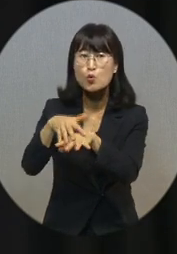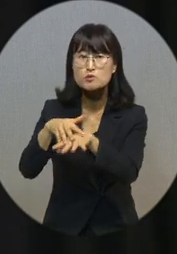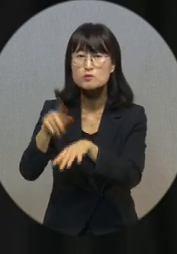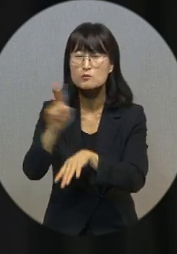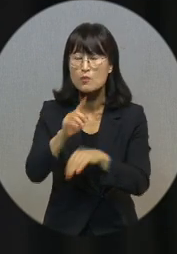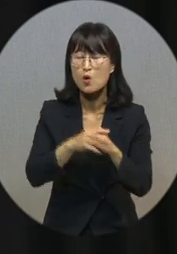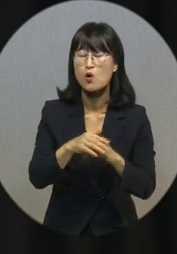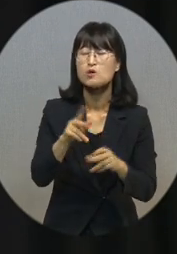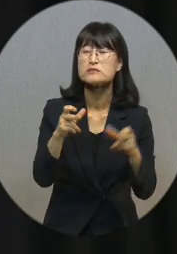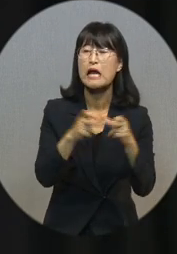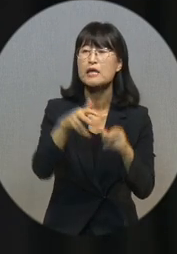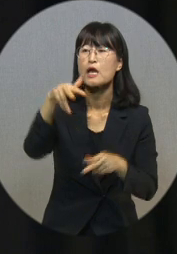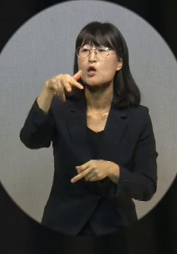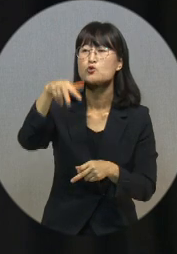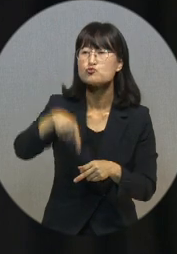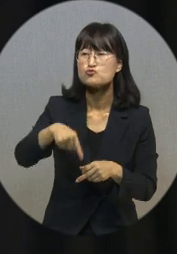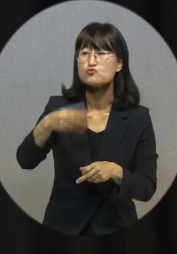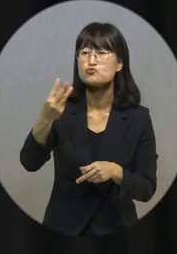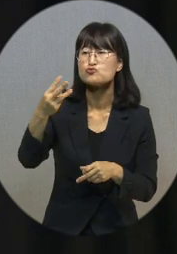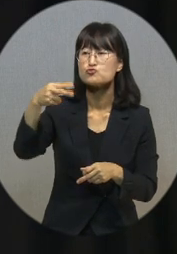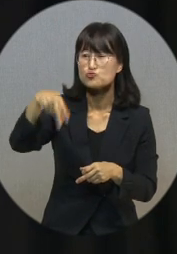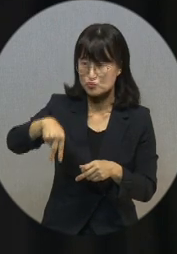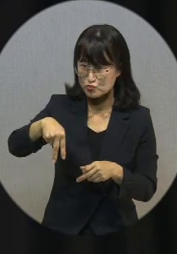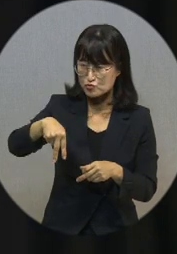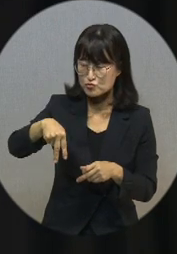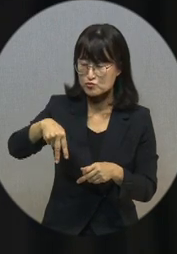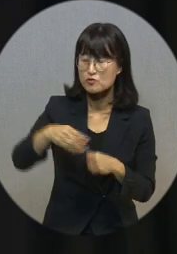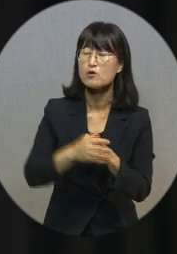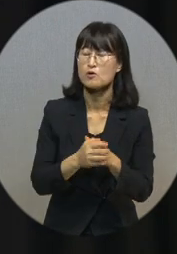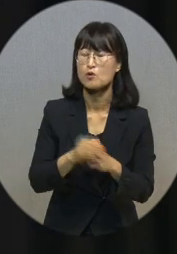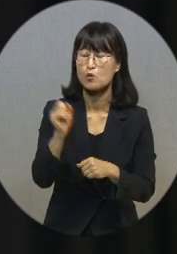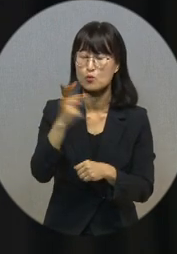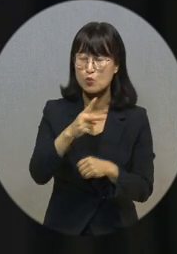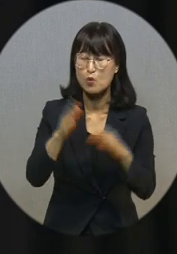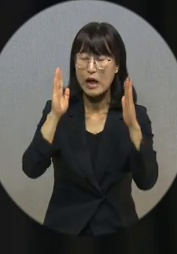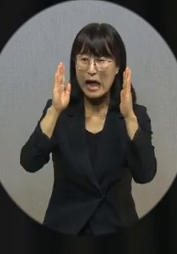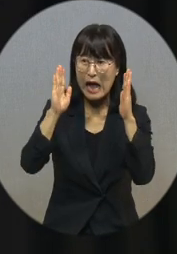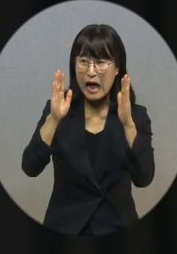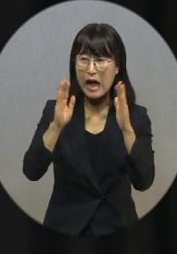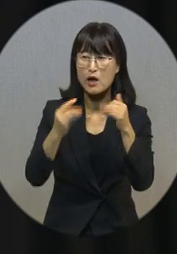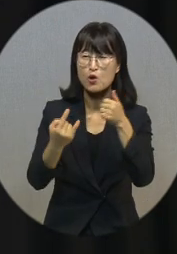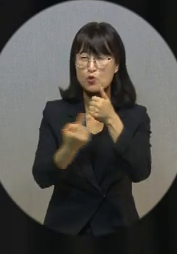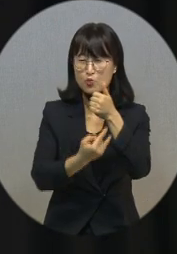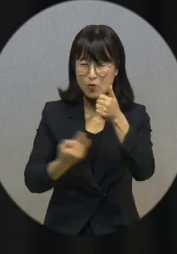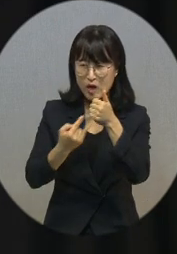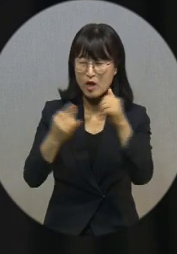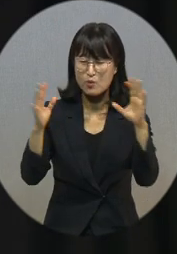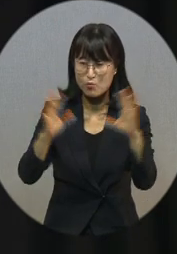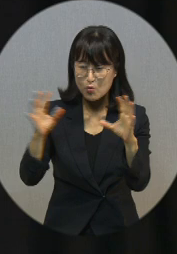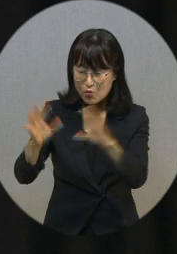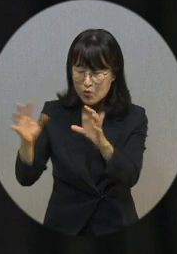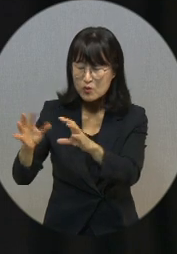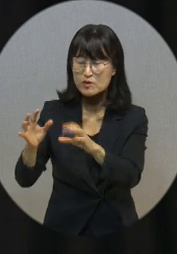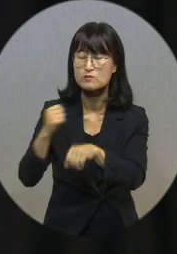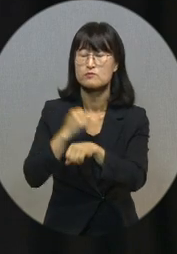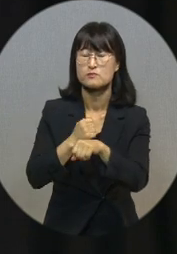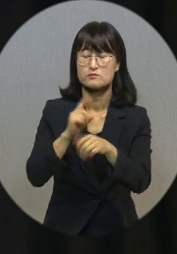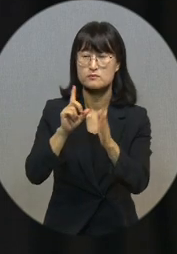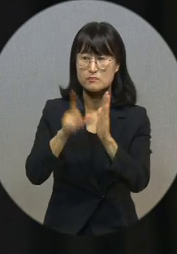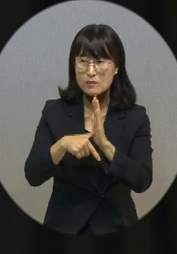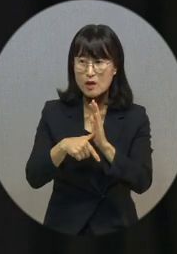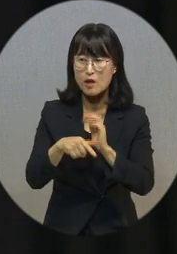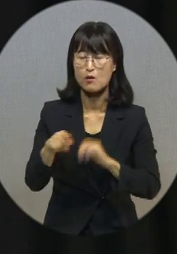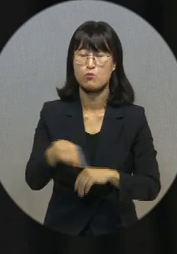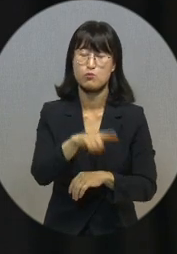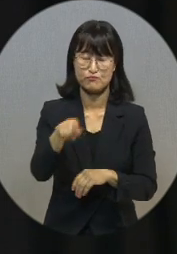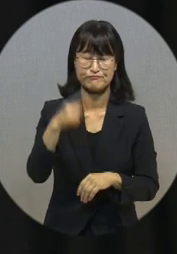용어가 좀 많이 들어보실 수 있고 학계에서 또 장애에서 논의가 많이 됐지만 네. 실제로 국민분들이나